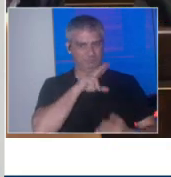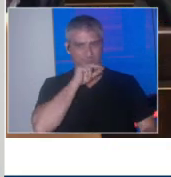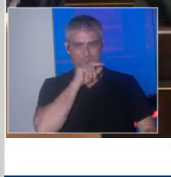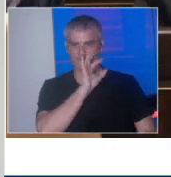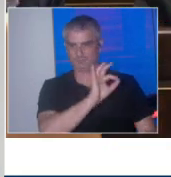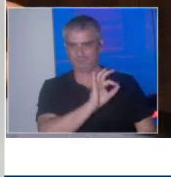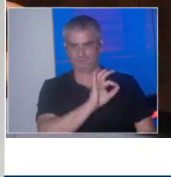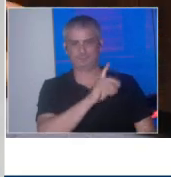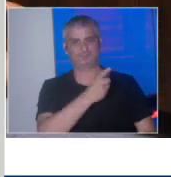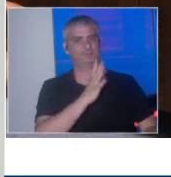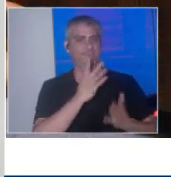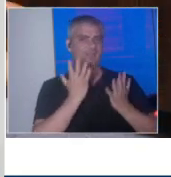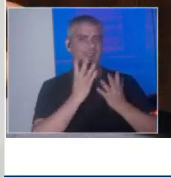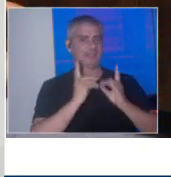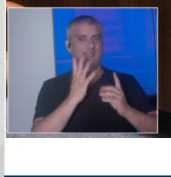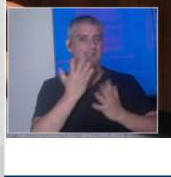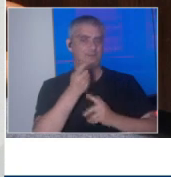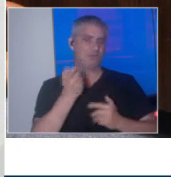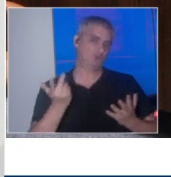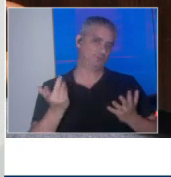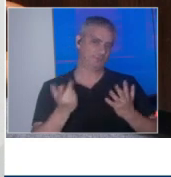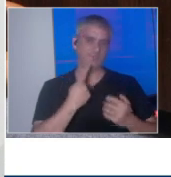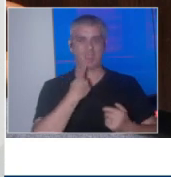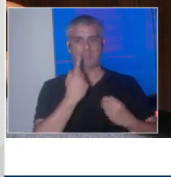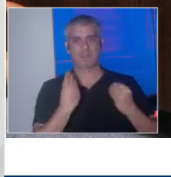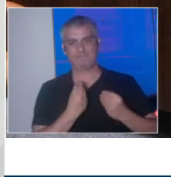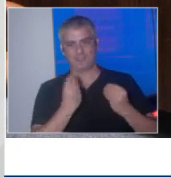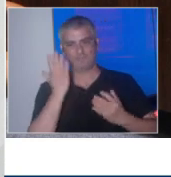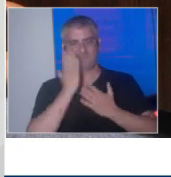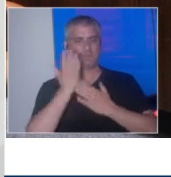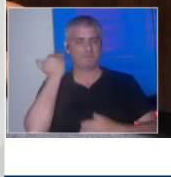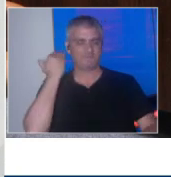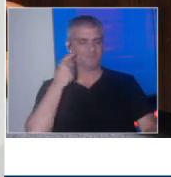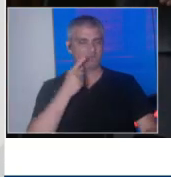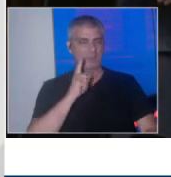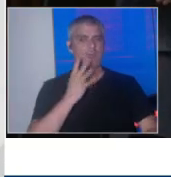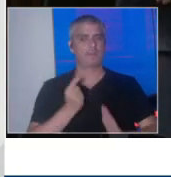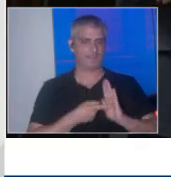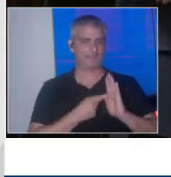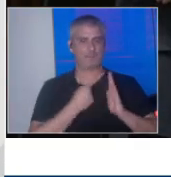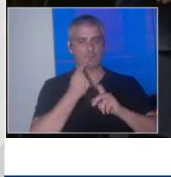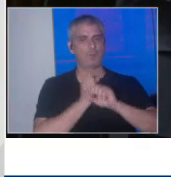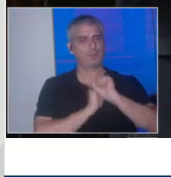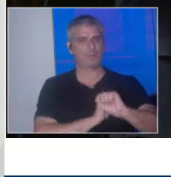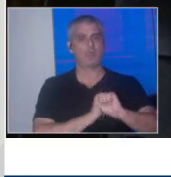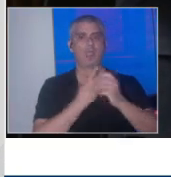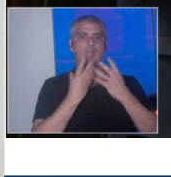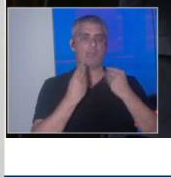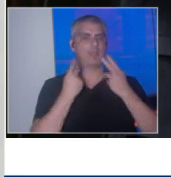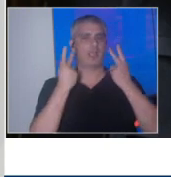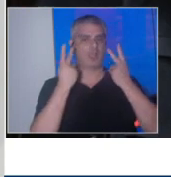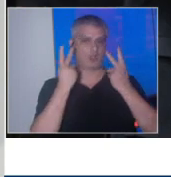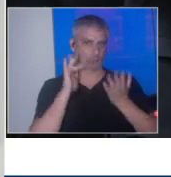שלו בדרך שבה הוא אמר דברים בעבר, הוא לא פעם הביע גם תמיכה בהרבה